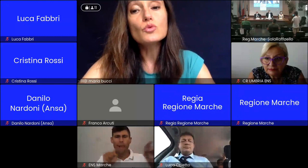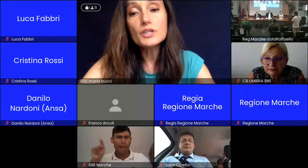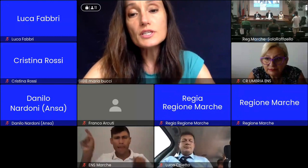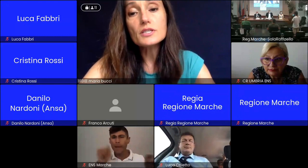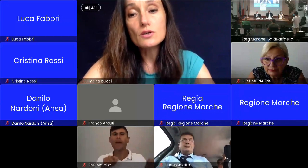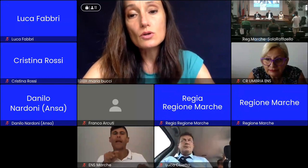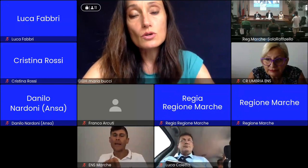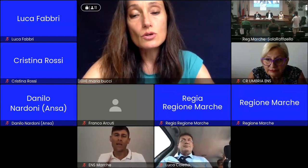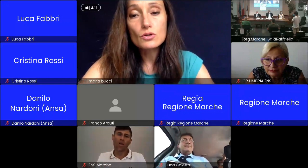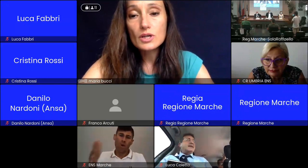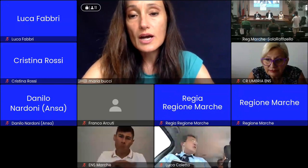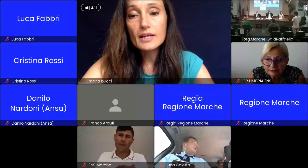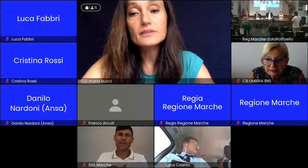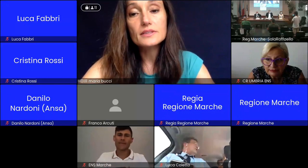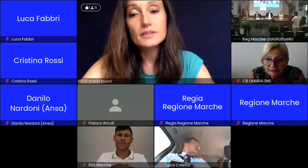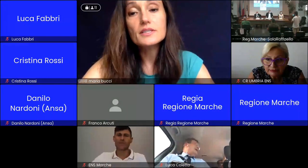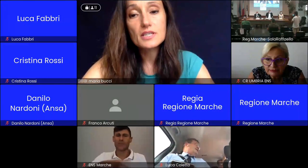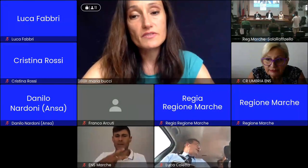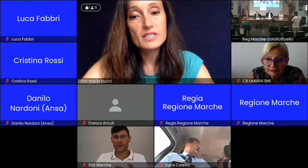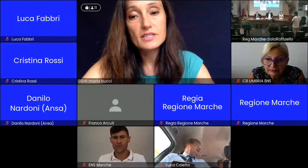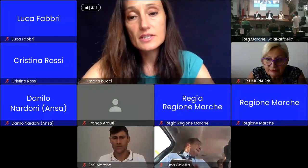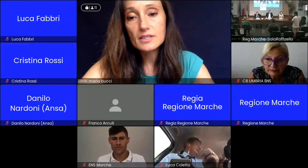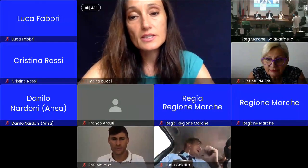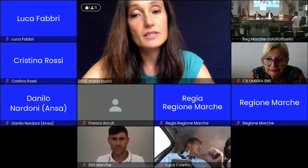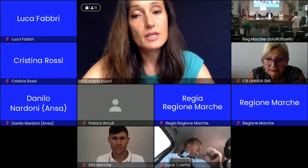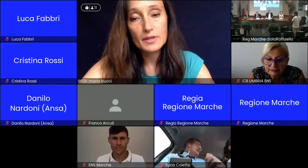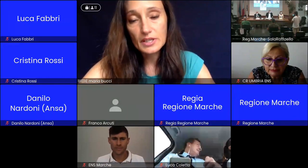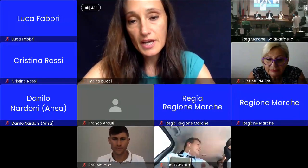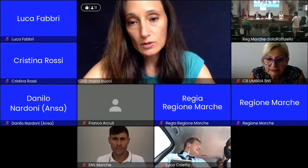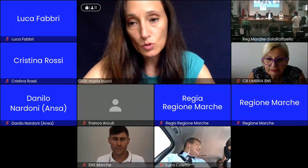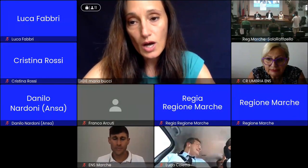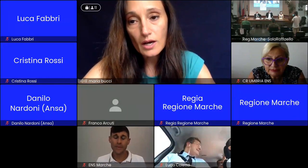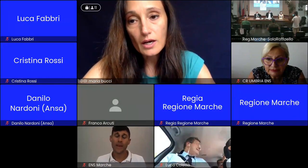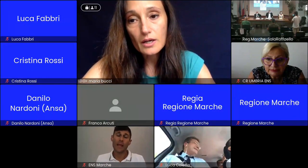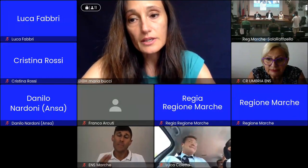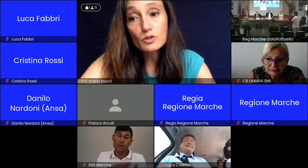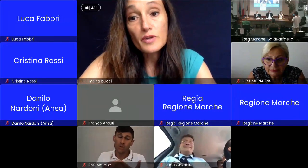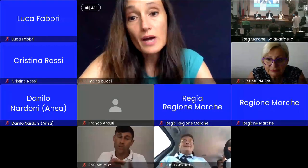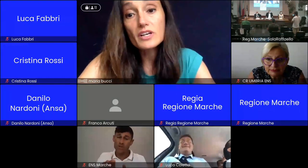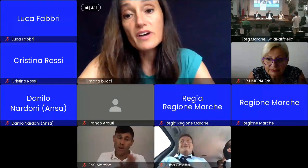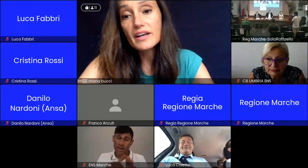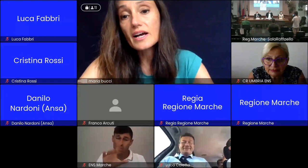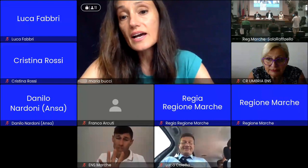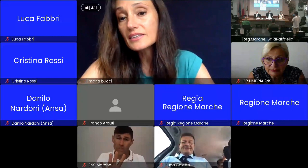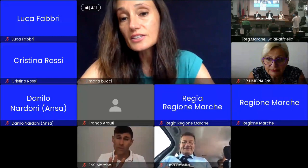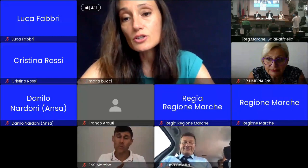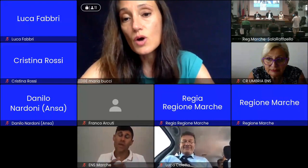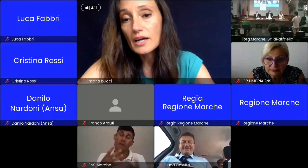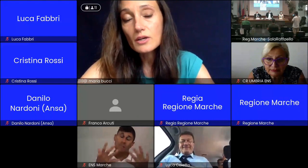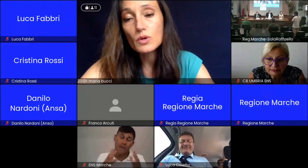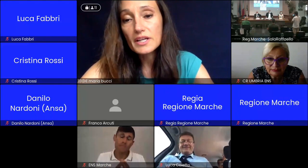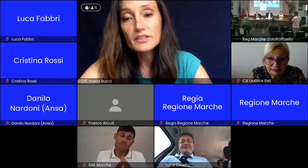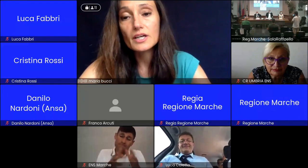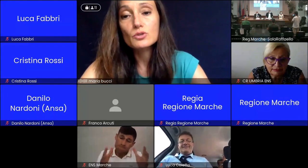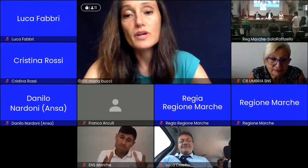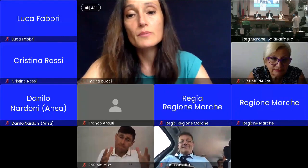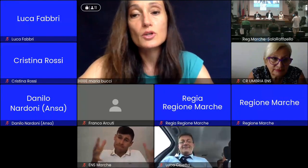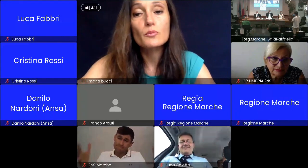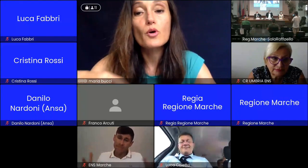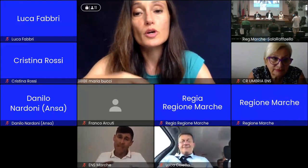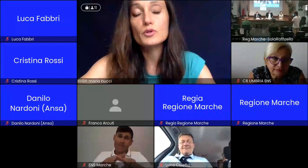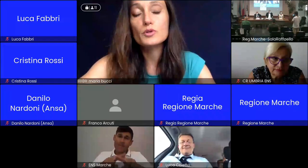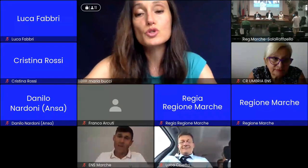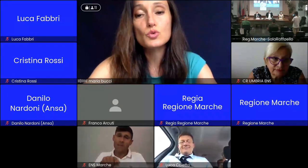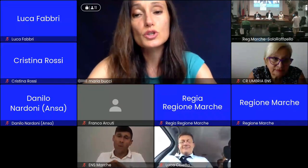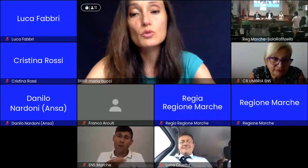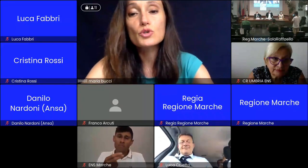principali comuni sono garantiti i servizi di interpretariato, e dobbiamo arrivare a garantirlo anche in quelle realtà dove